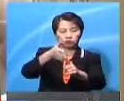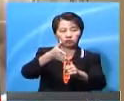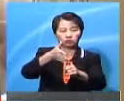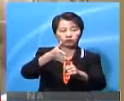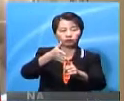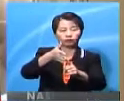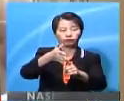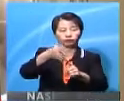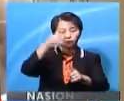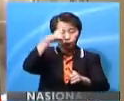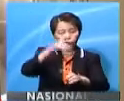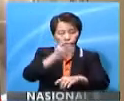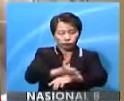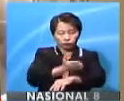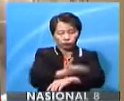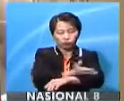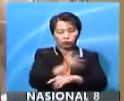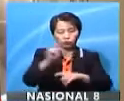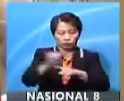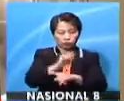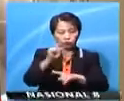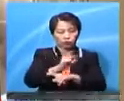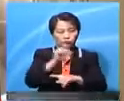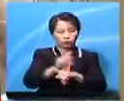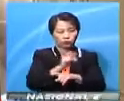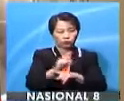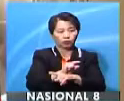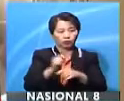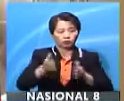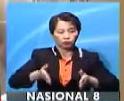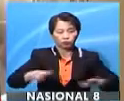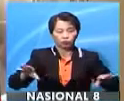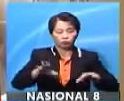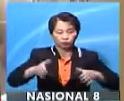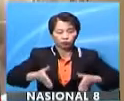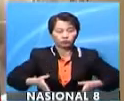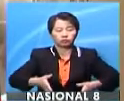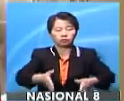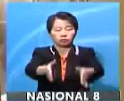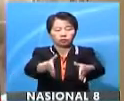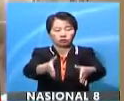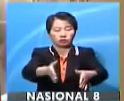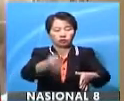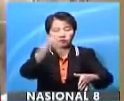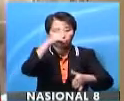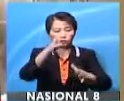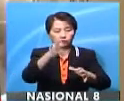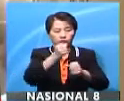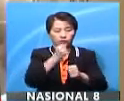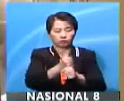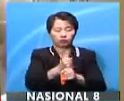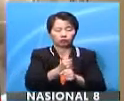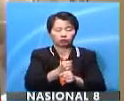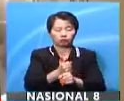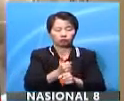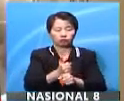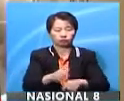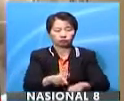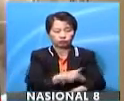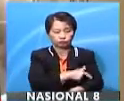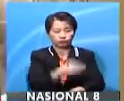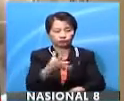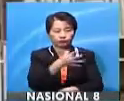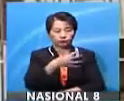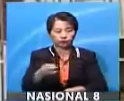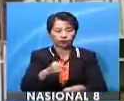usage, which actually would save Malaysia a lot of money in the mid to long term because of the durability of the roads. Selain